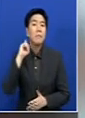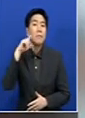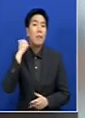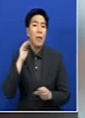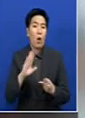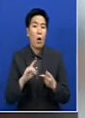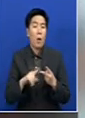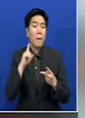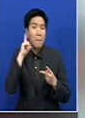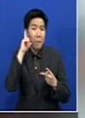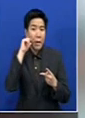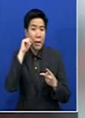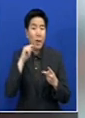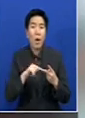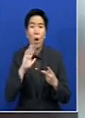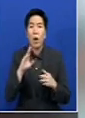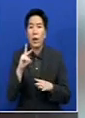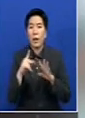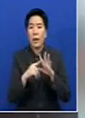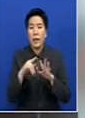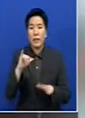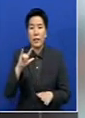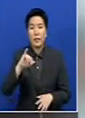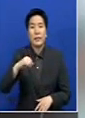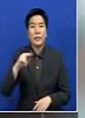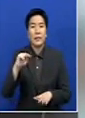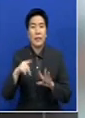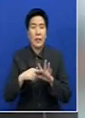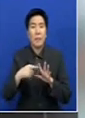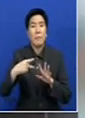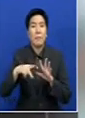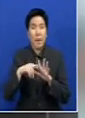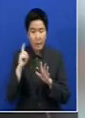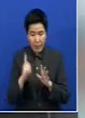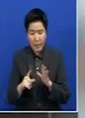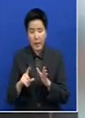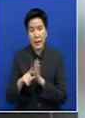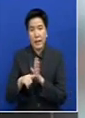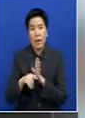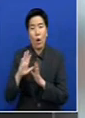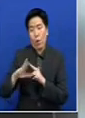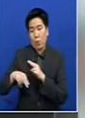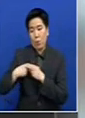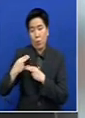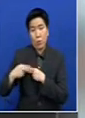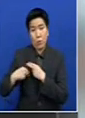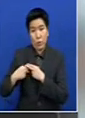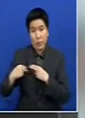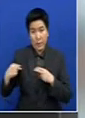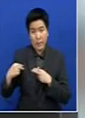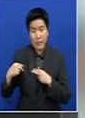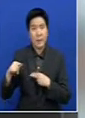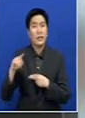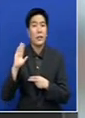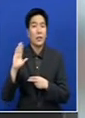าของคุณกาญจนาภาหงเหินเป็นเลขานุการของคุณหญิงพจมานณป้อมเ